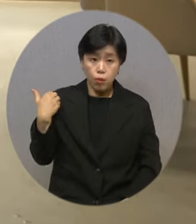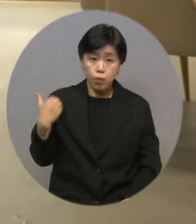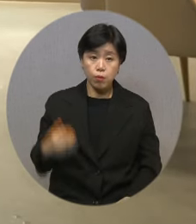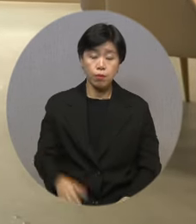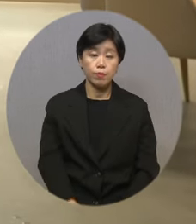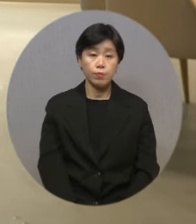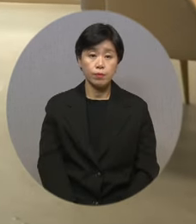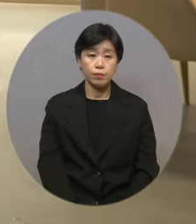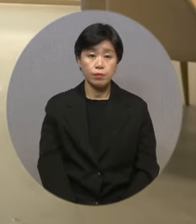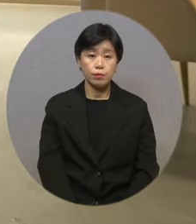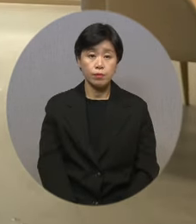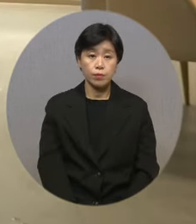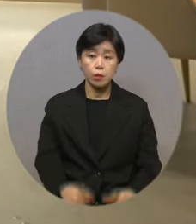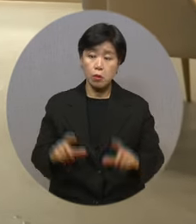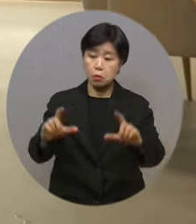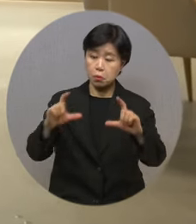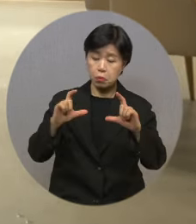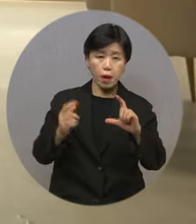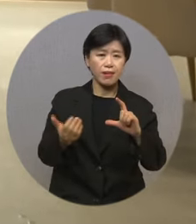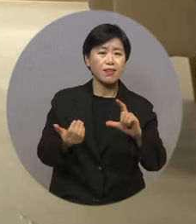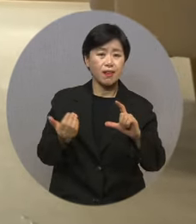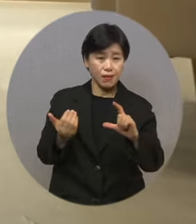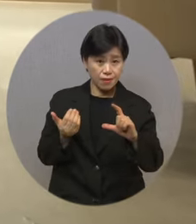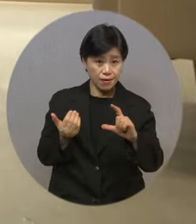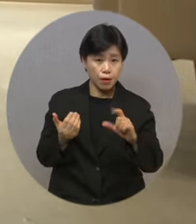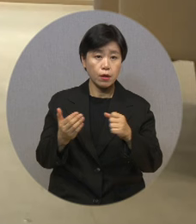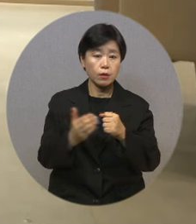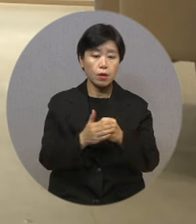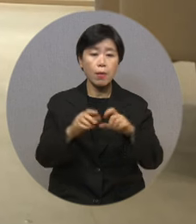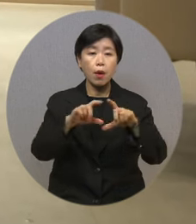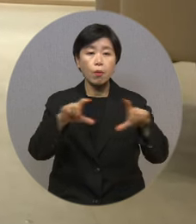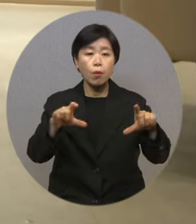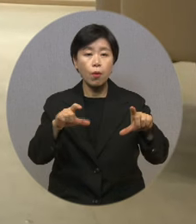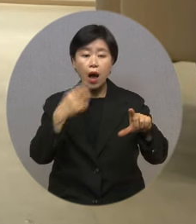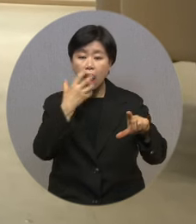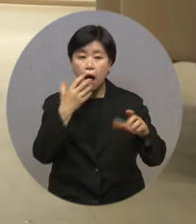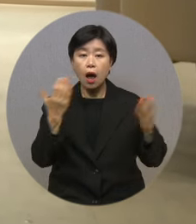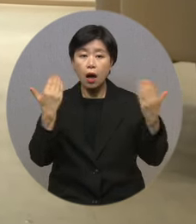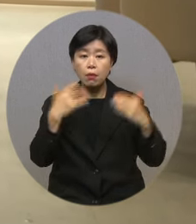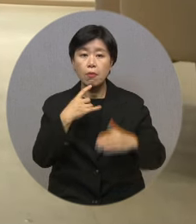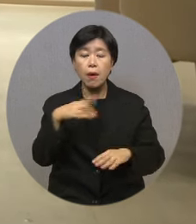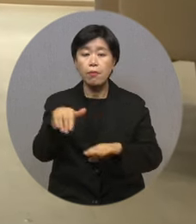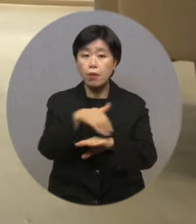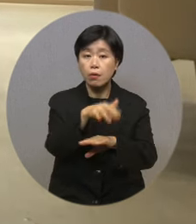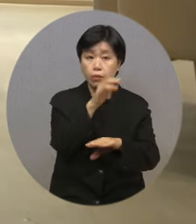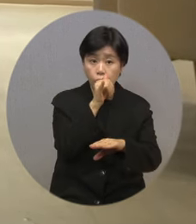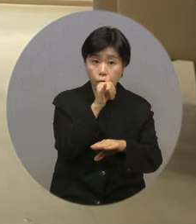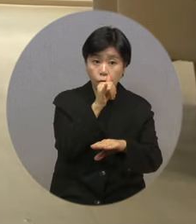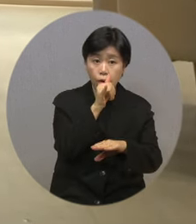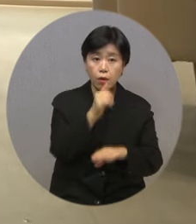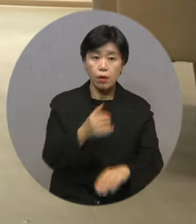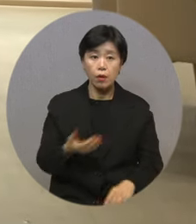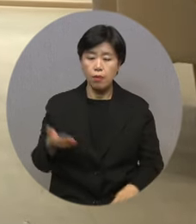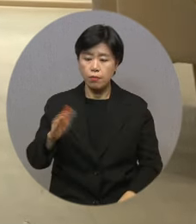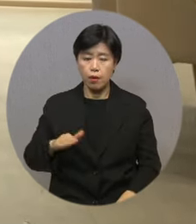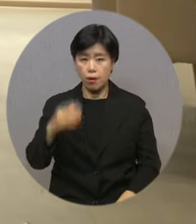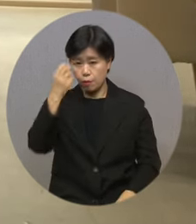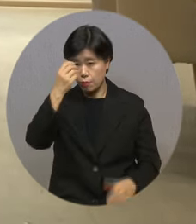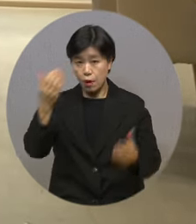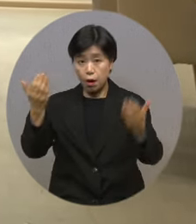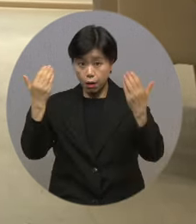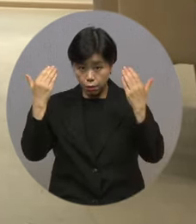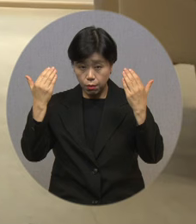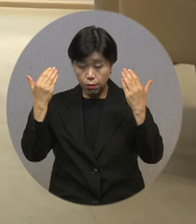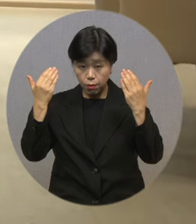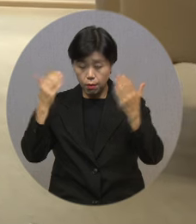몰랐어서 진단도 받기 전이라 일반 학급만 다녔었는데 고등학교 입학하면서부터는